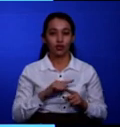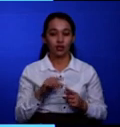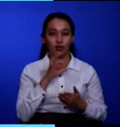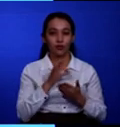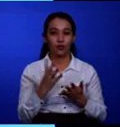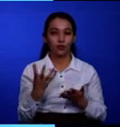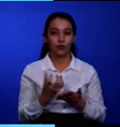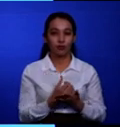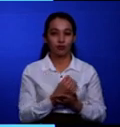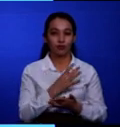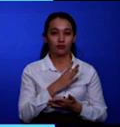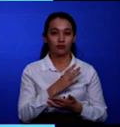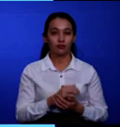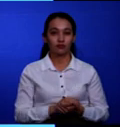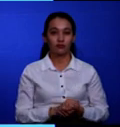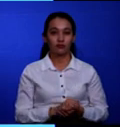olasiz.